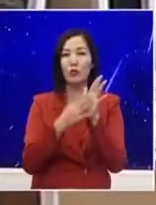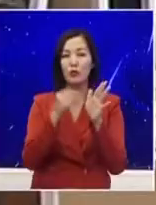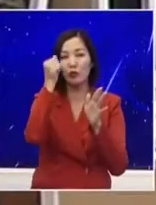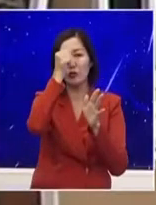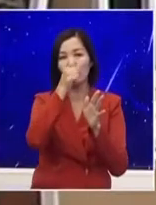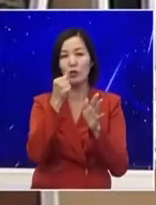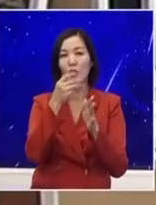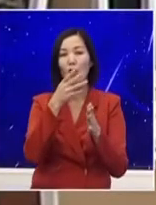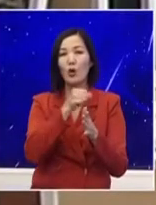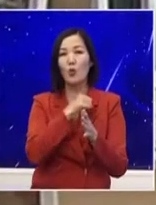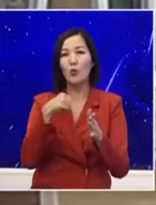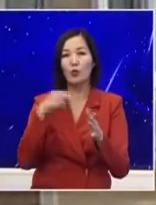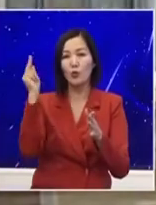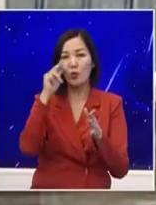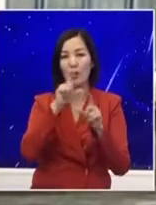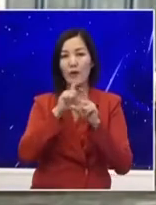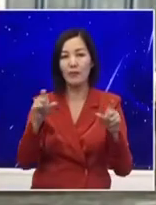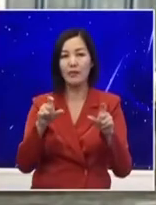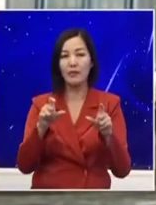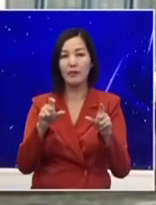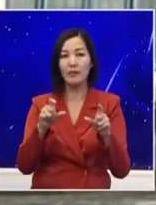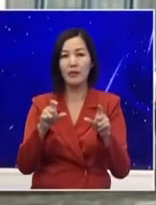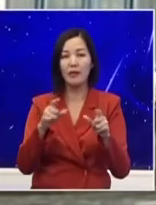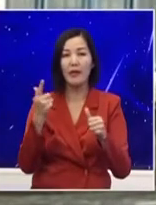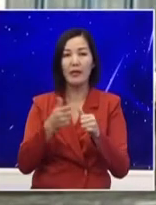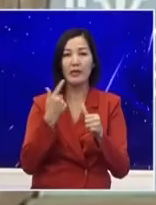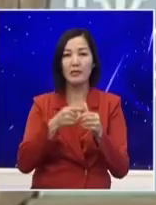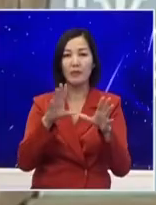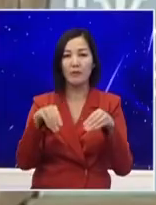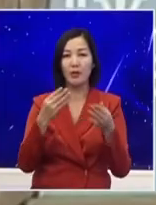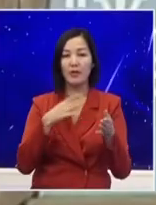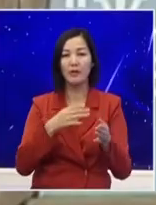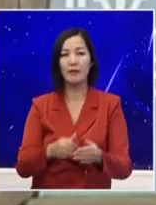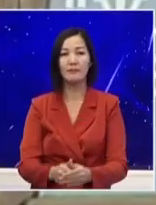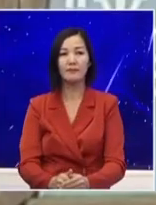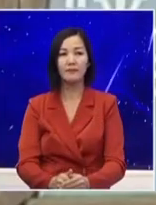1999 жылы өзі оқыған Қызылжар орта мектебіне есімі берілді.